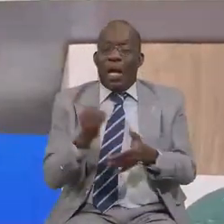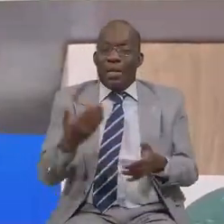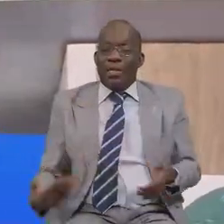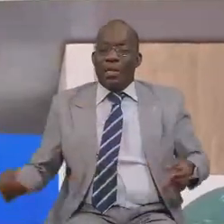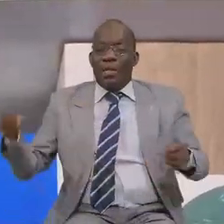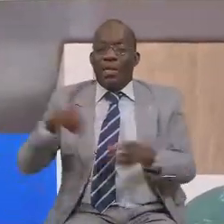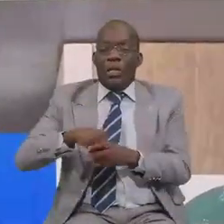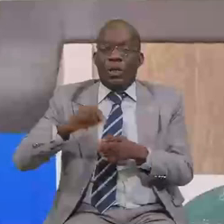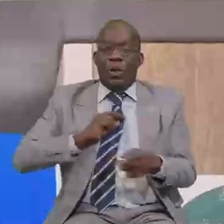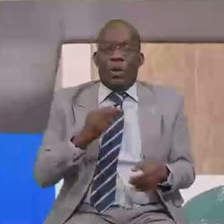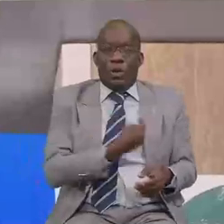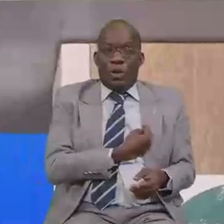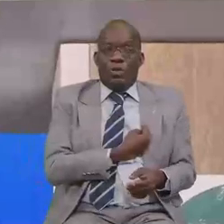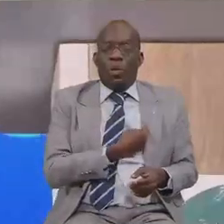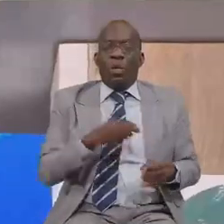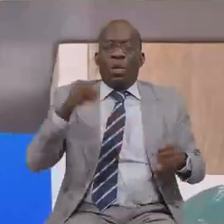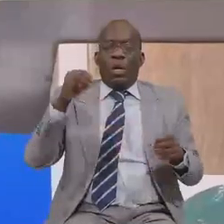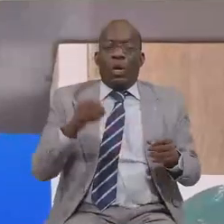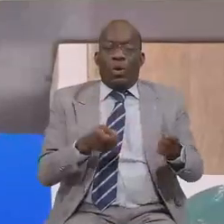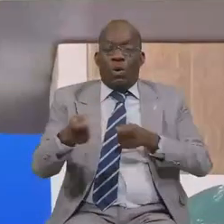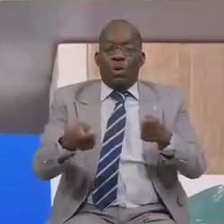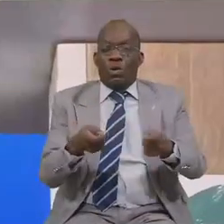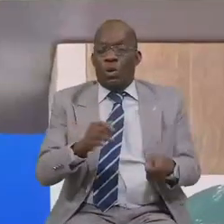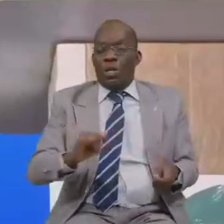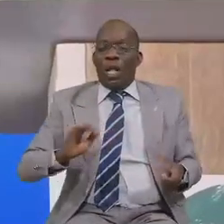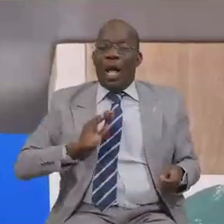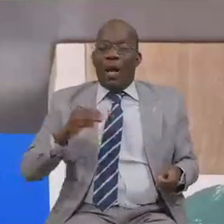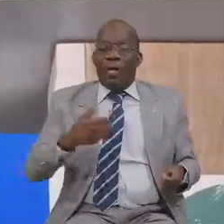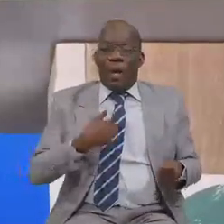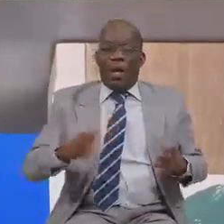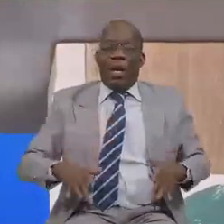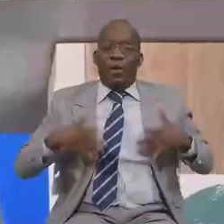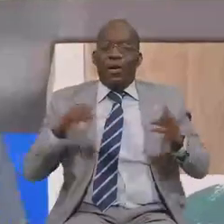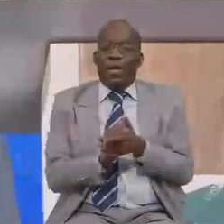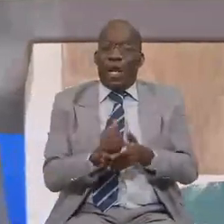C'est quelque chose qui est en nous, qui domine notre vie. C'est chose en nous,